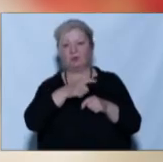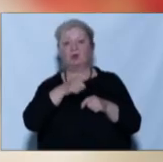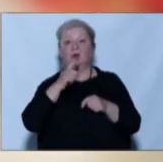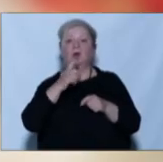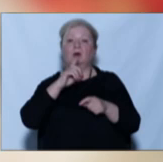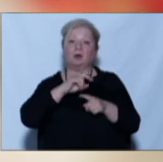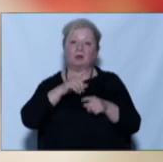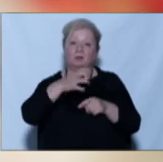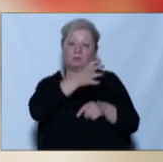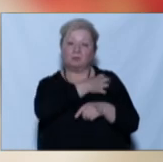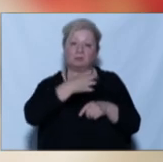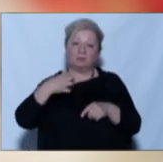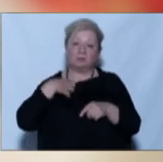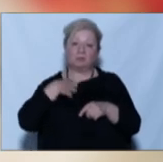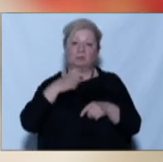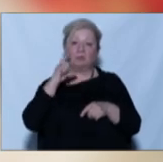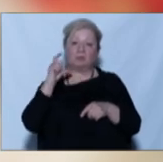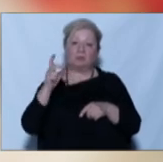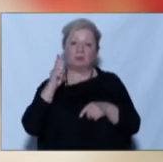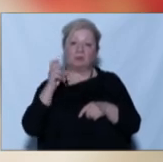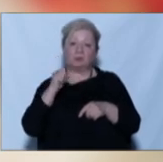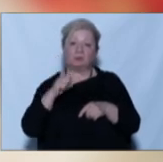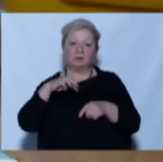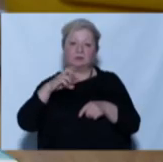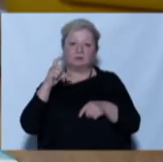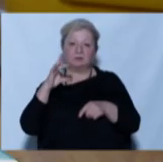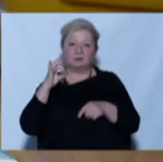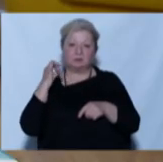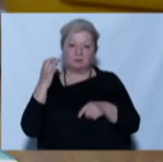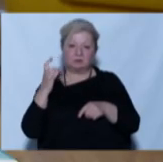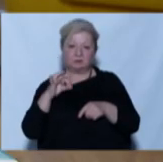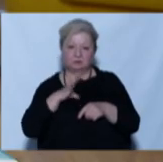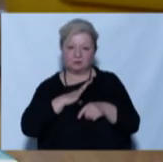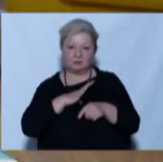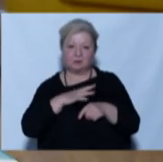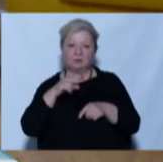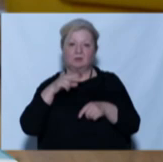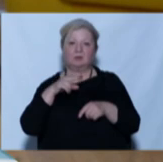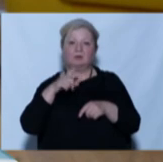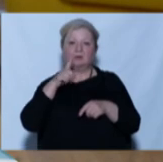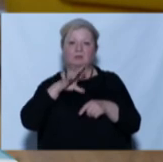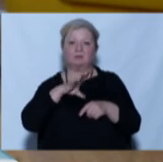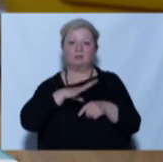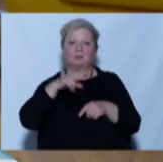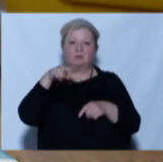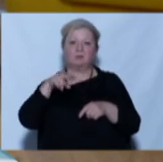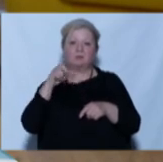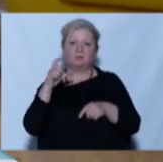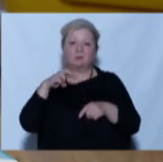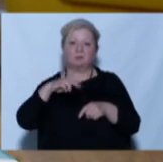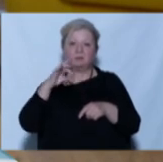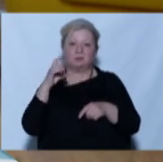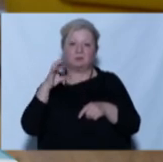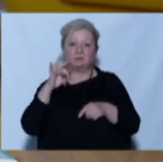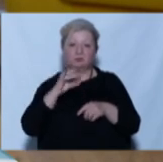ეკატერინე ჭავჭავაძე პეტერბურგში იმპერატორის საპატიო სტუმარი გახდა. რაც შეეხებოდა